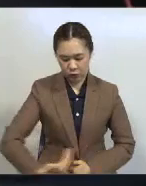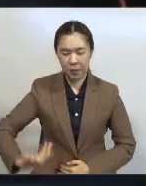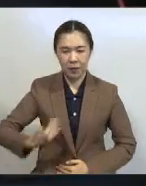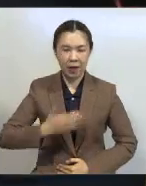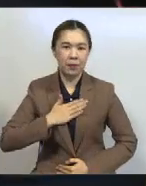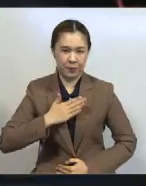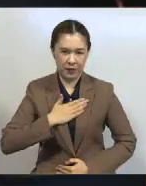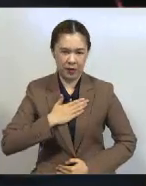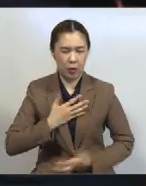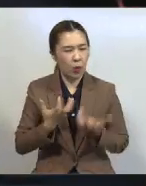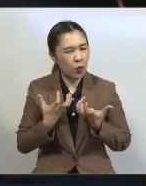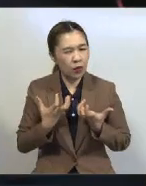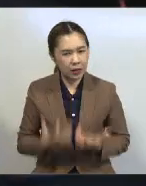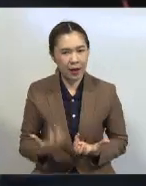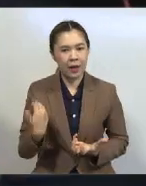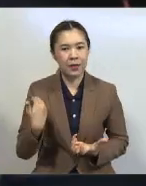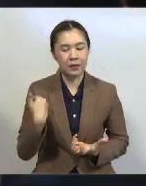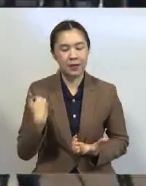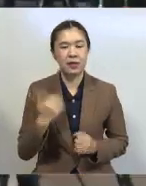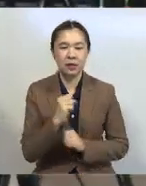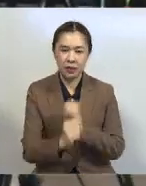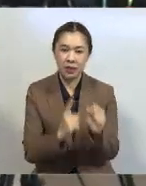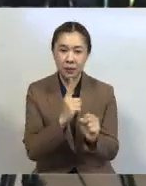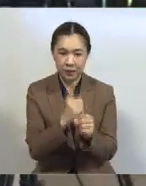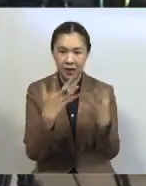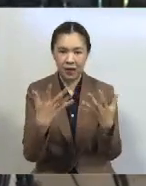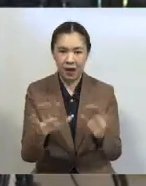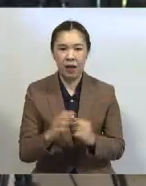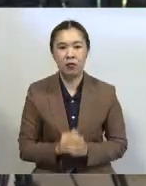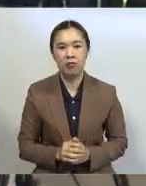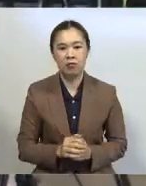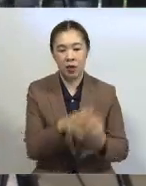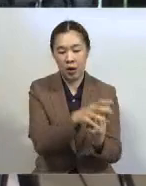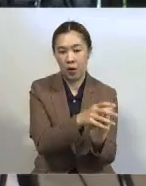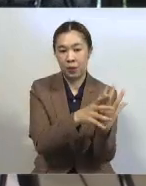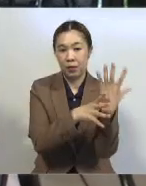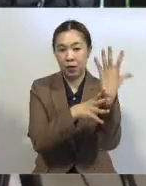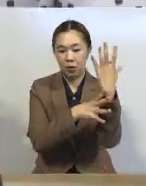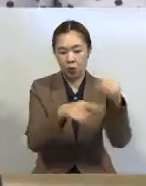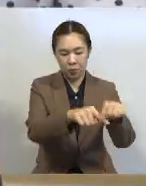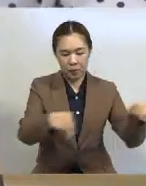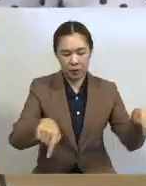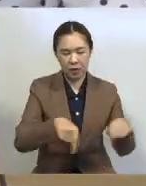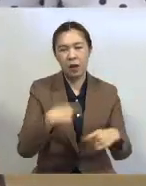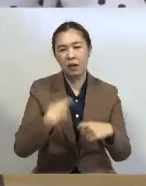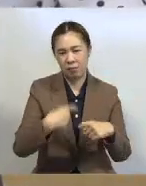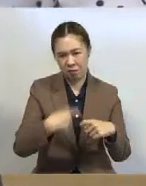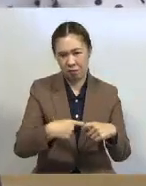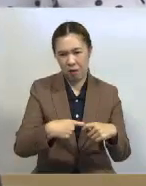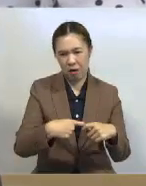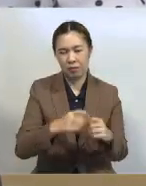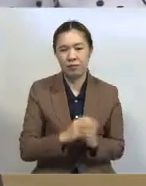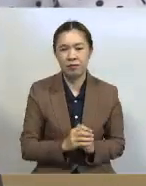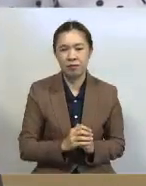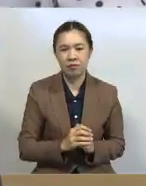พค่ะมีอาการหนักมาประมาณปีกว่าๆแล้วประกอบกับพื้นที่ที่หัวหน้าเขาทำงานอยู่เนี่ยก็ยากลำบากกับการเดินทางม